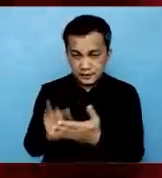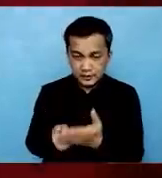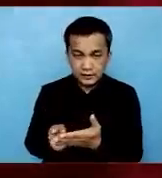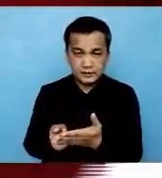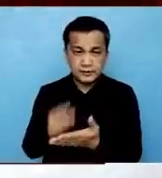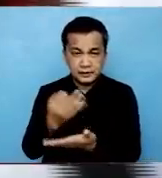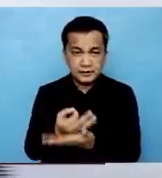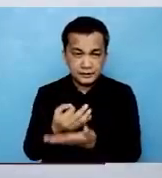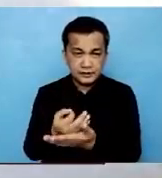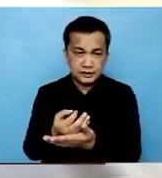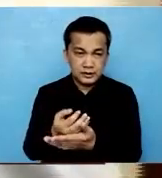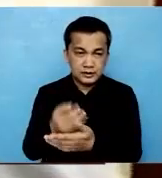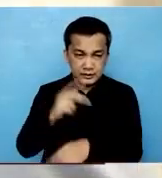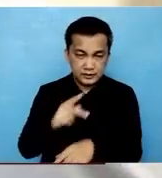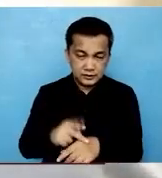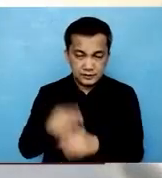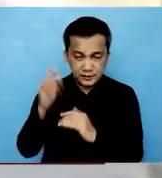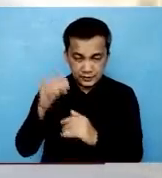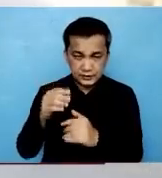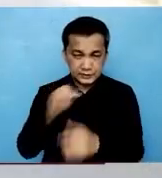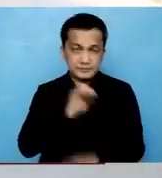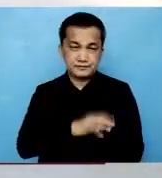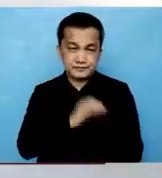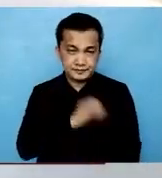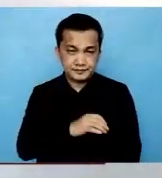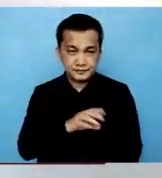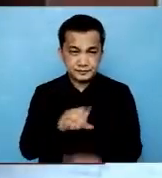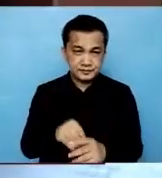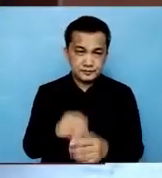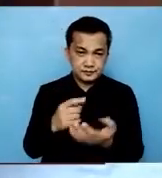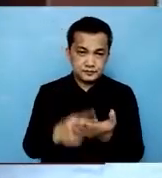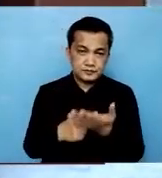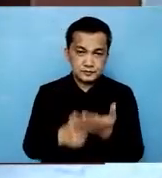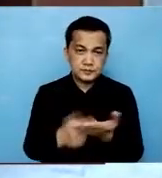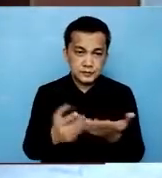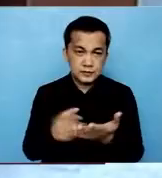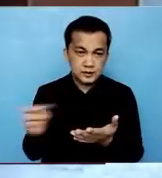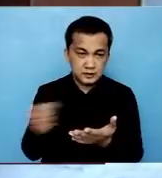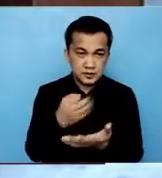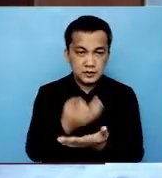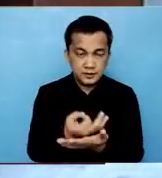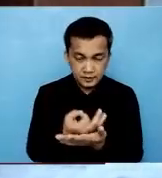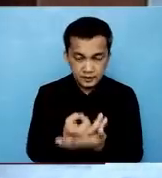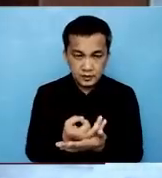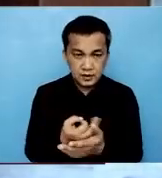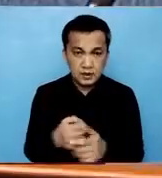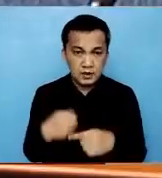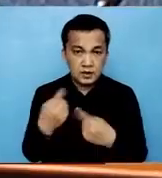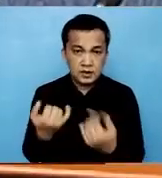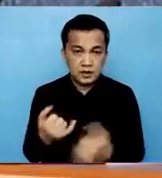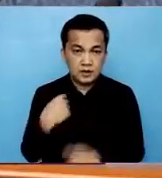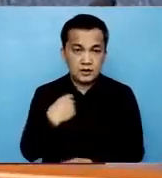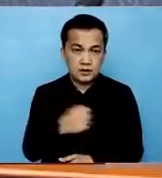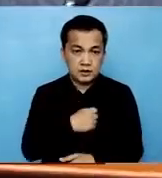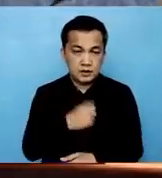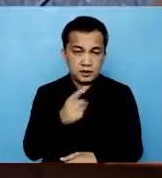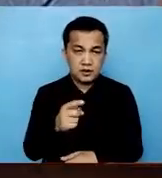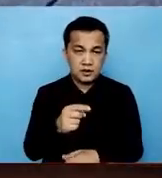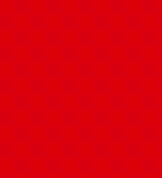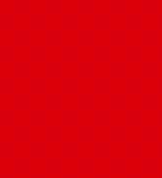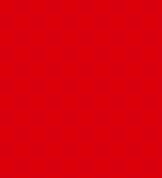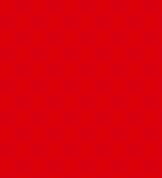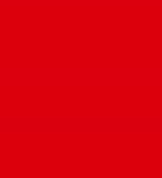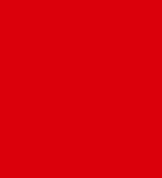pag-asang kikita ito. Kabilang sa pinag-uusapan ay kung saan kukunin ang pondo. Sa ngayon, nasa Senado na ang bola kaugnay ng